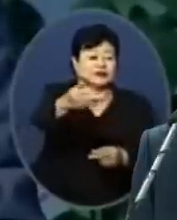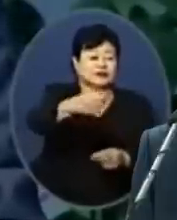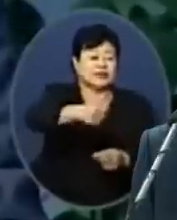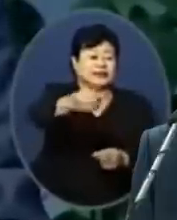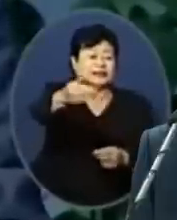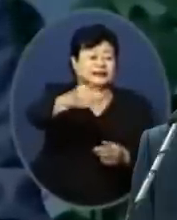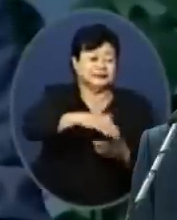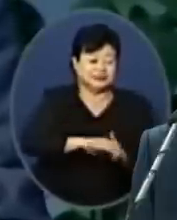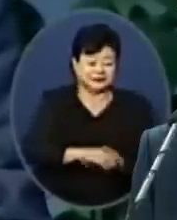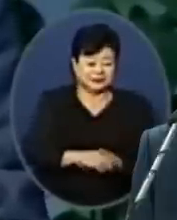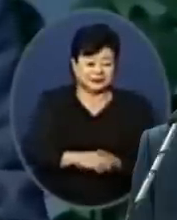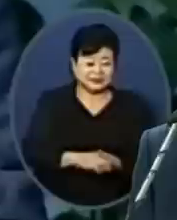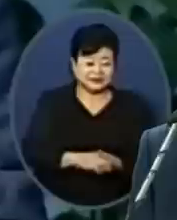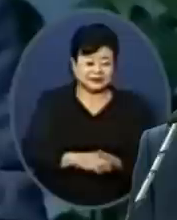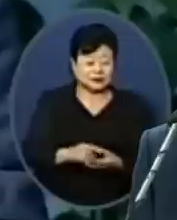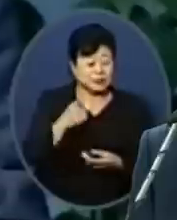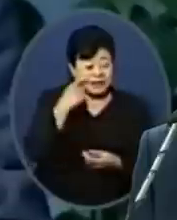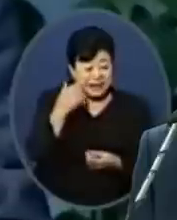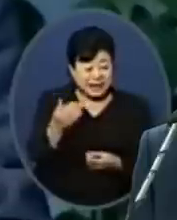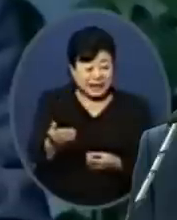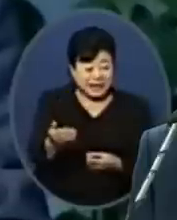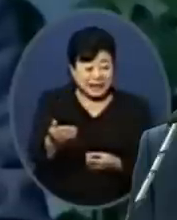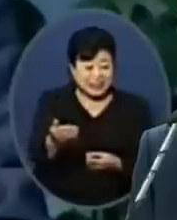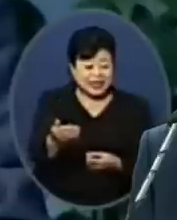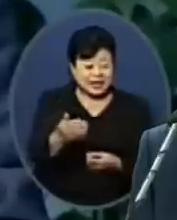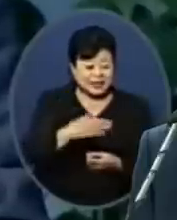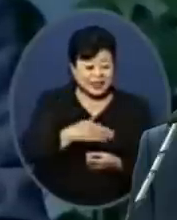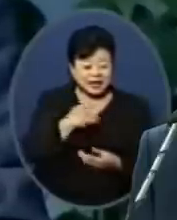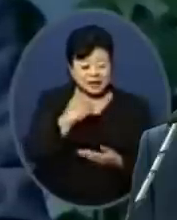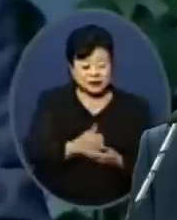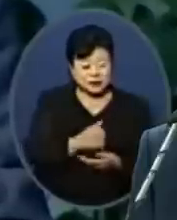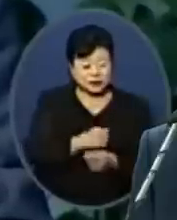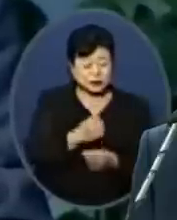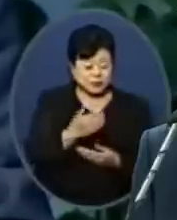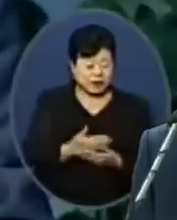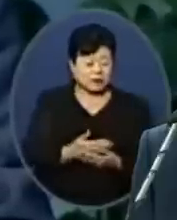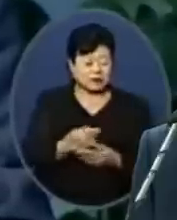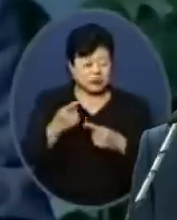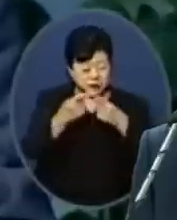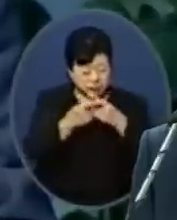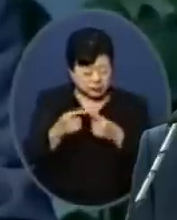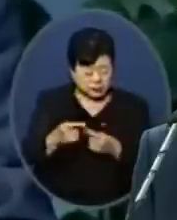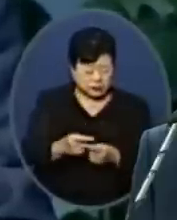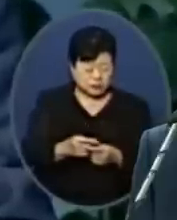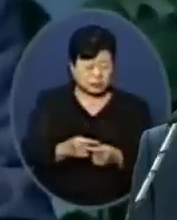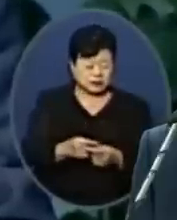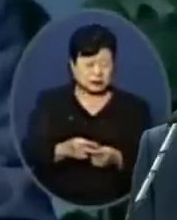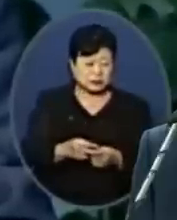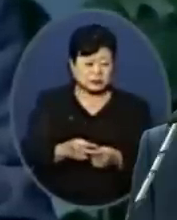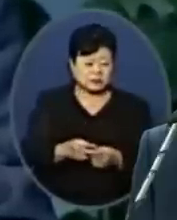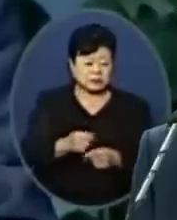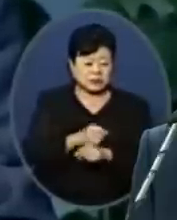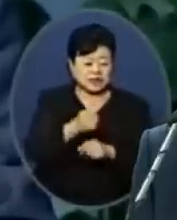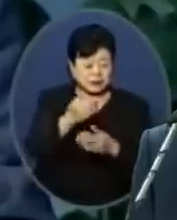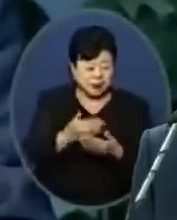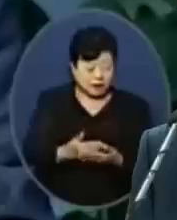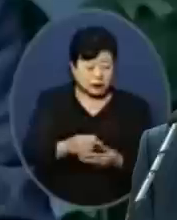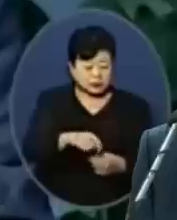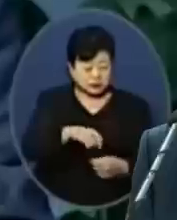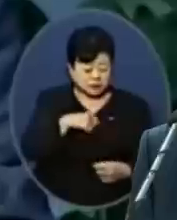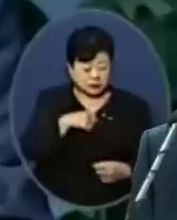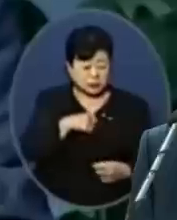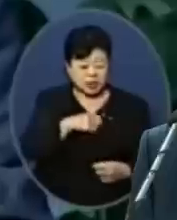받아라. 이게 뭡니까? 내가 죄에서 용서받고 허물로 사함을 받고